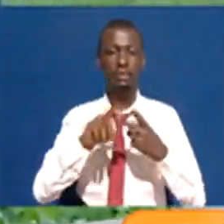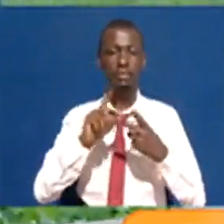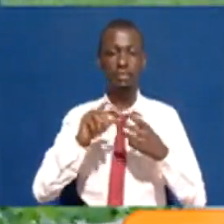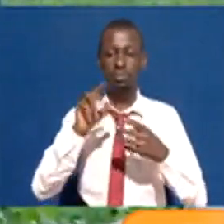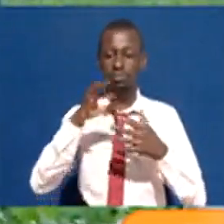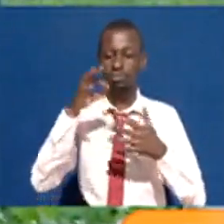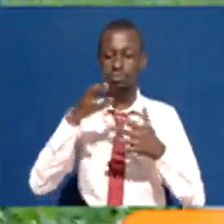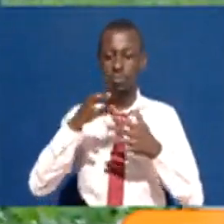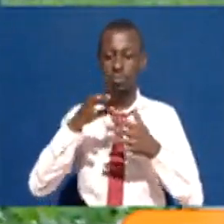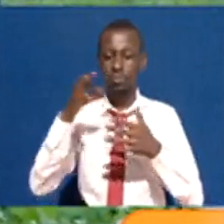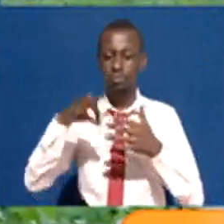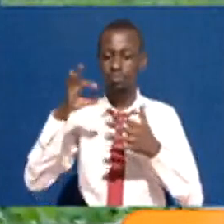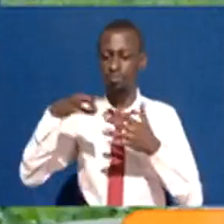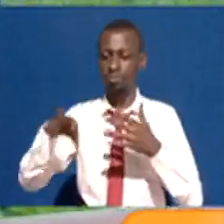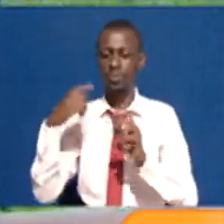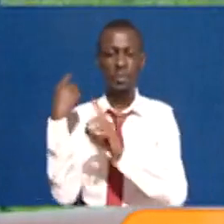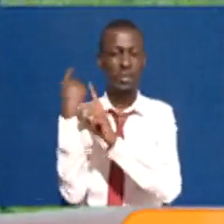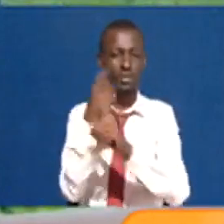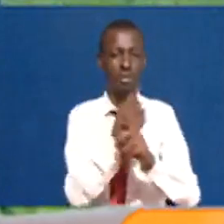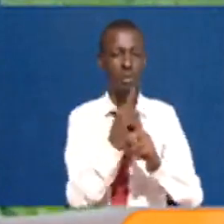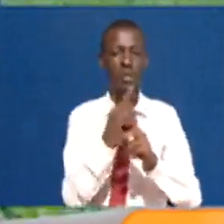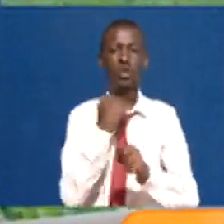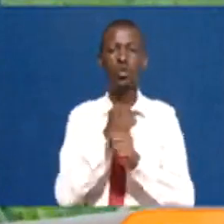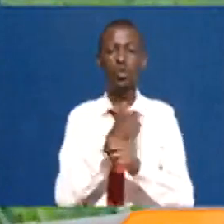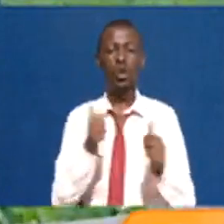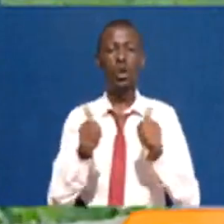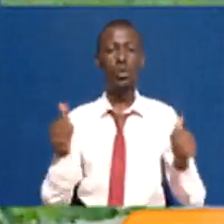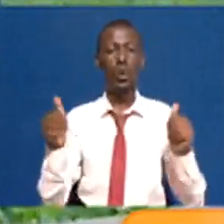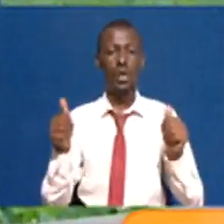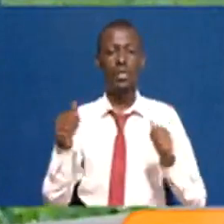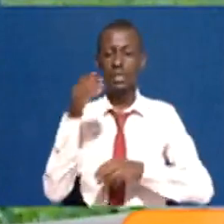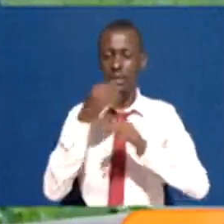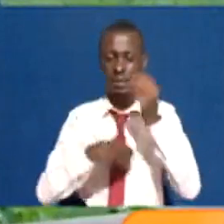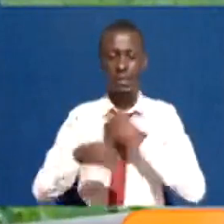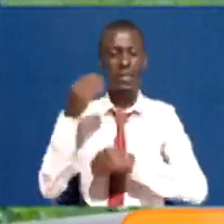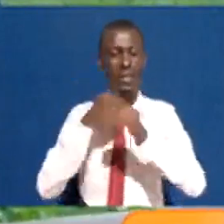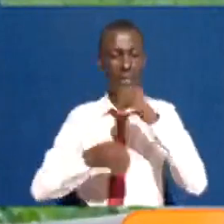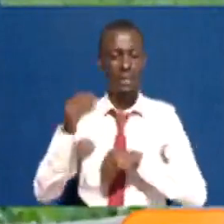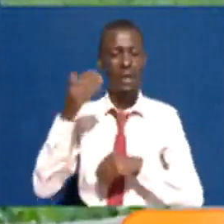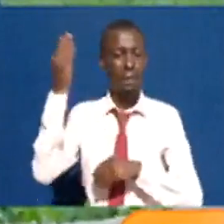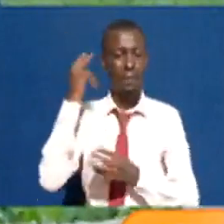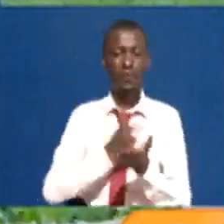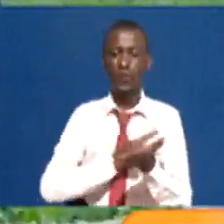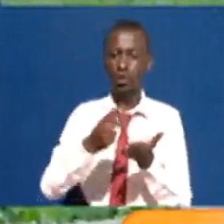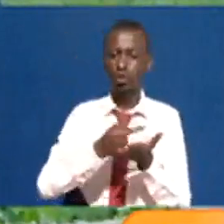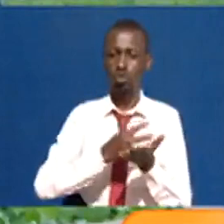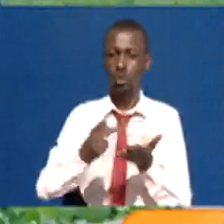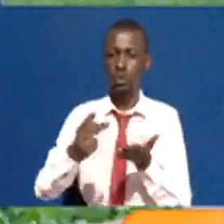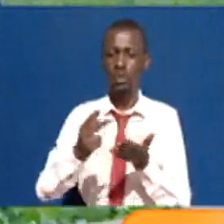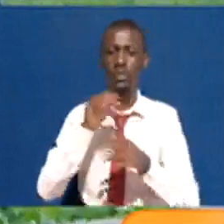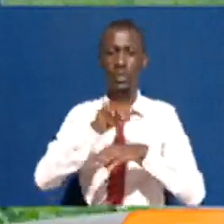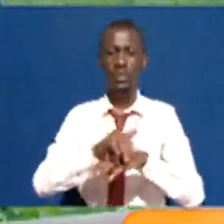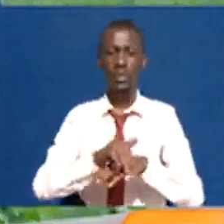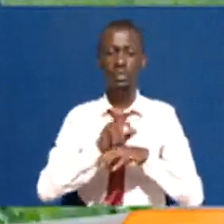inafanya vizuri sana. Tumekuwa tukiuza, I think for the last 2 weeks, tumekuwa tukipata mapato